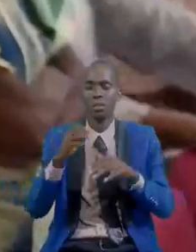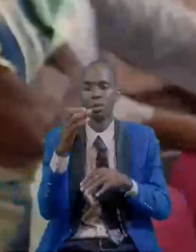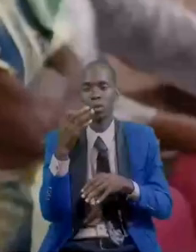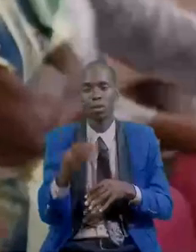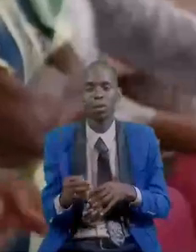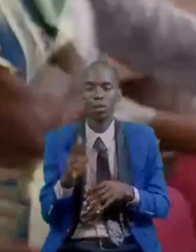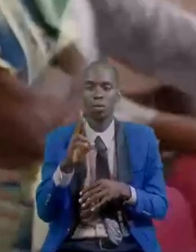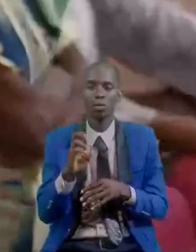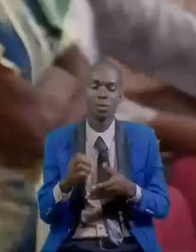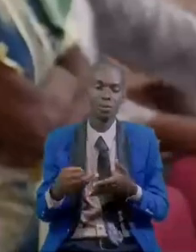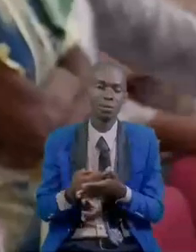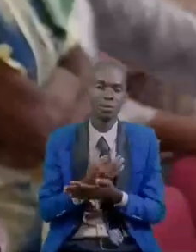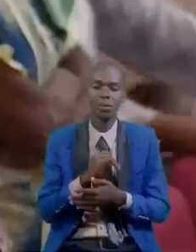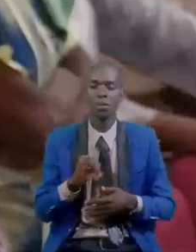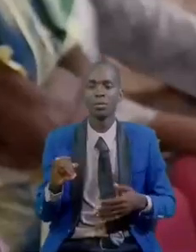le rafraîchissement?